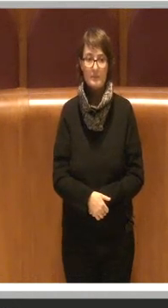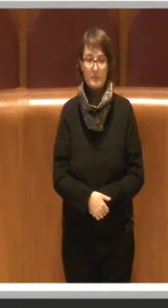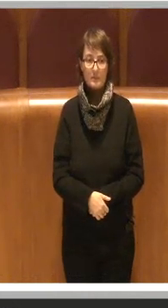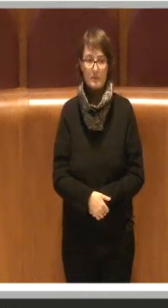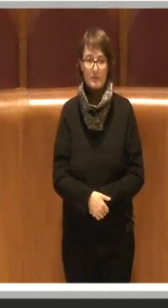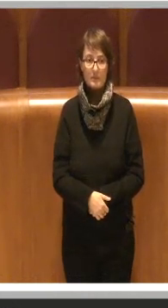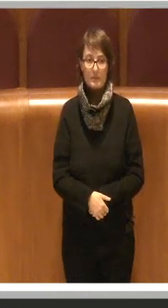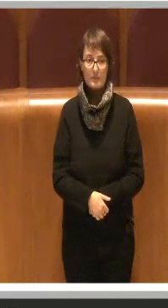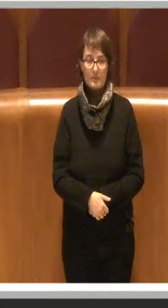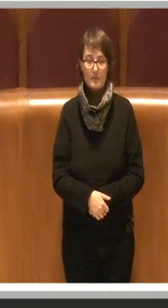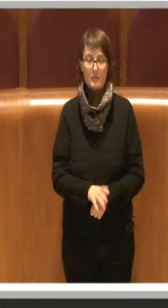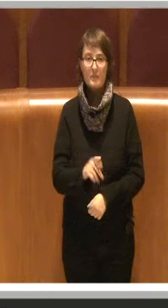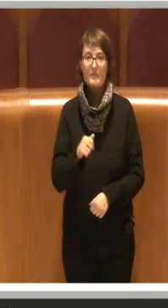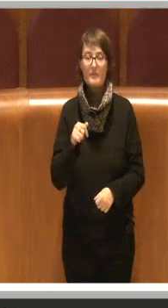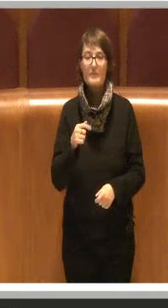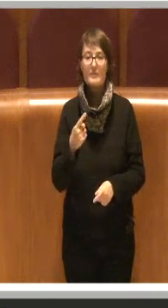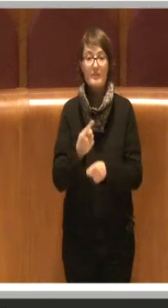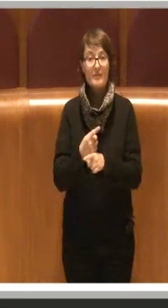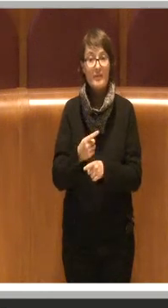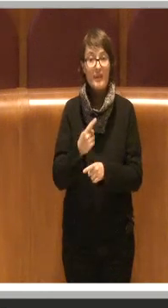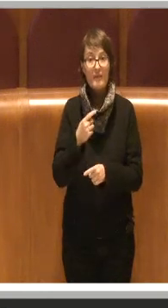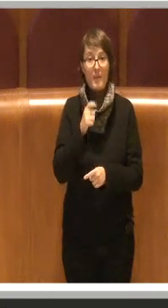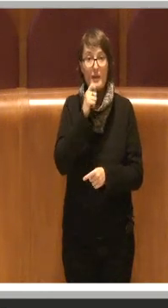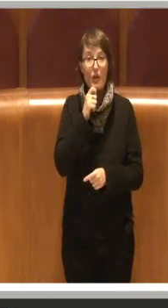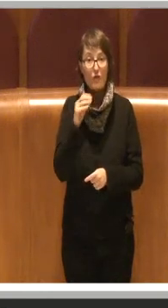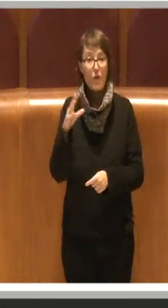E dovrebbe attivare il microfono.